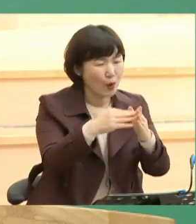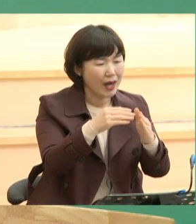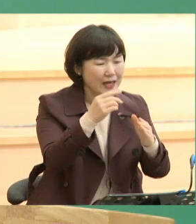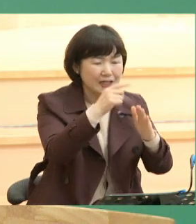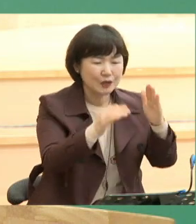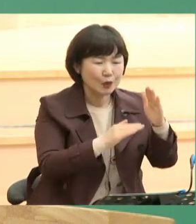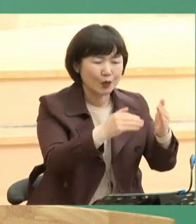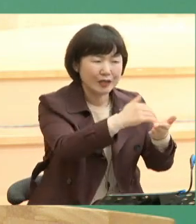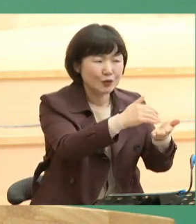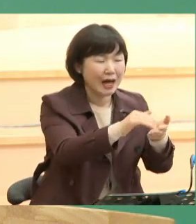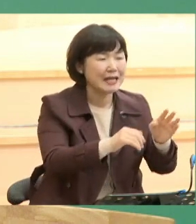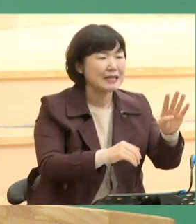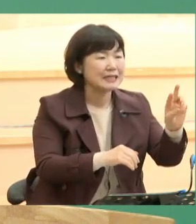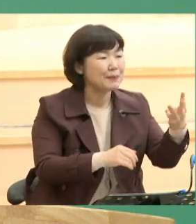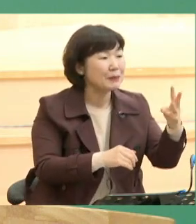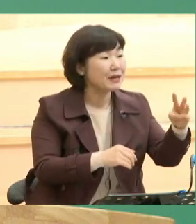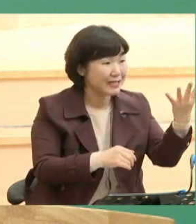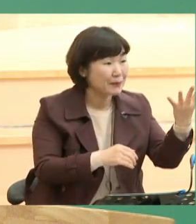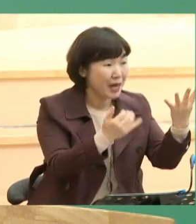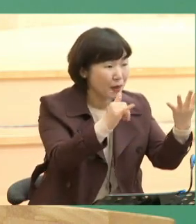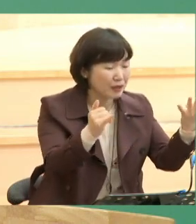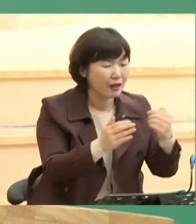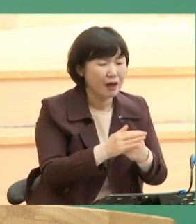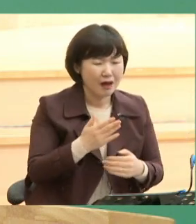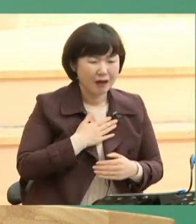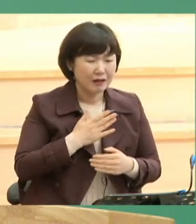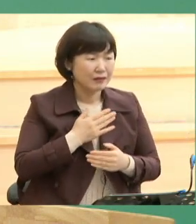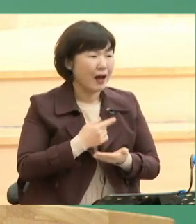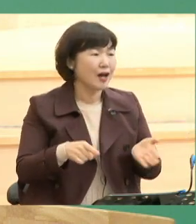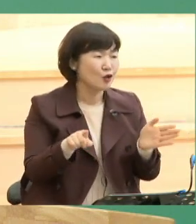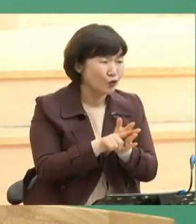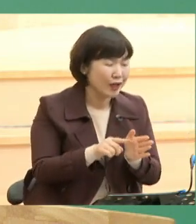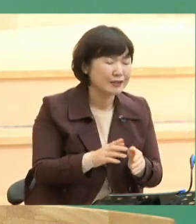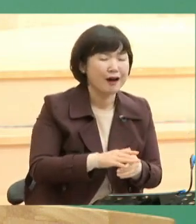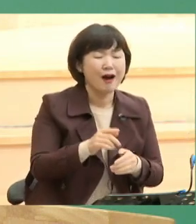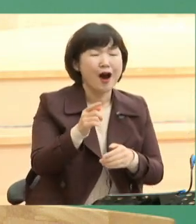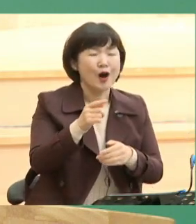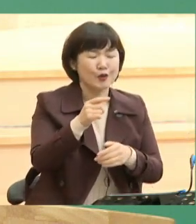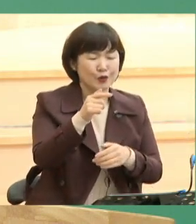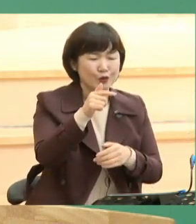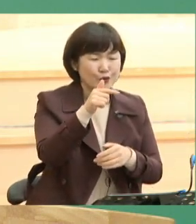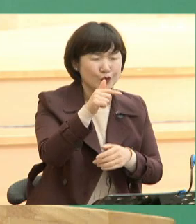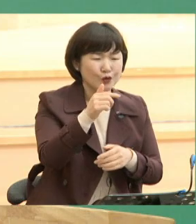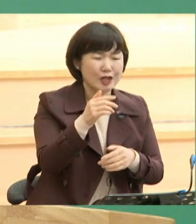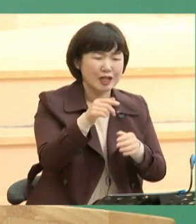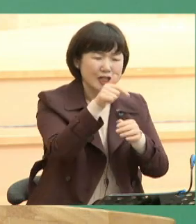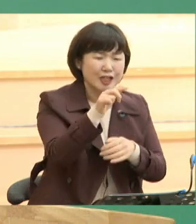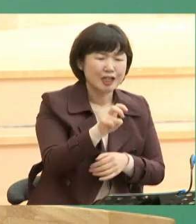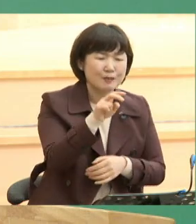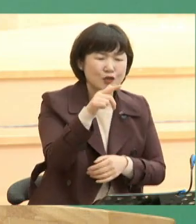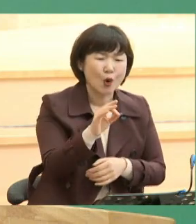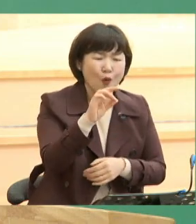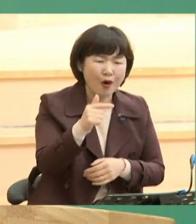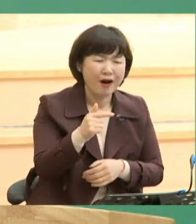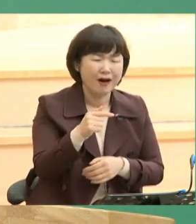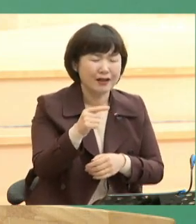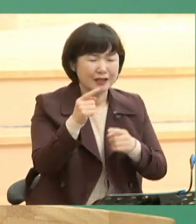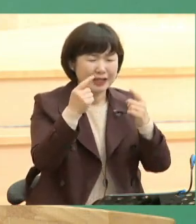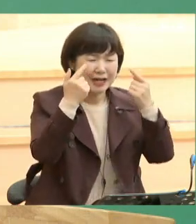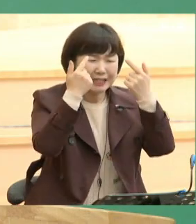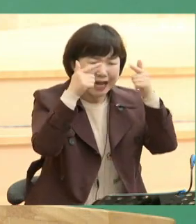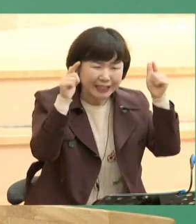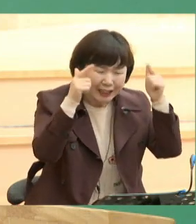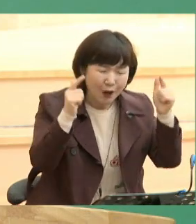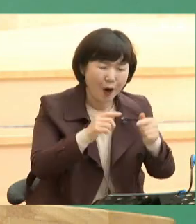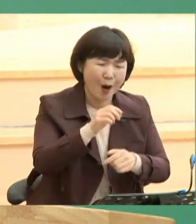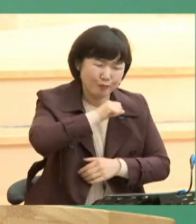때문에 어 손도 들이 지도해 때마다 김조은 신학대학원 잘 붙게 하여 주시옵소서 검식 저흰